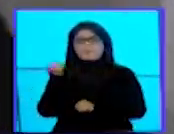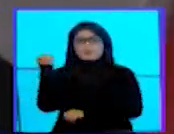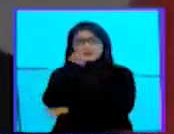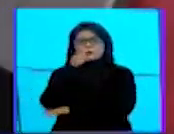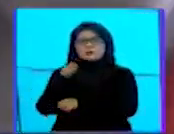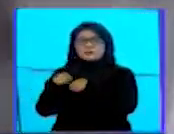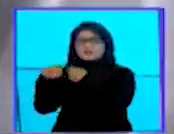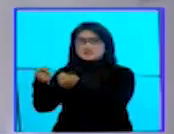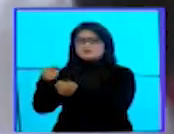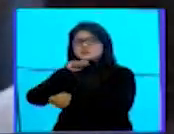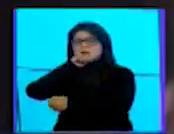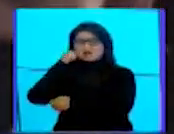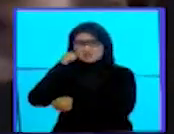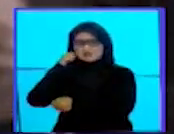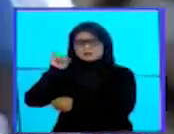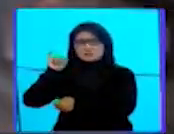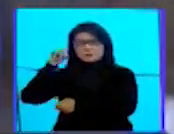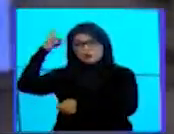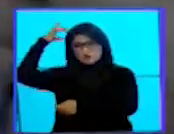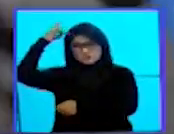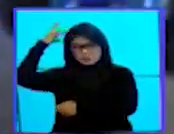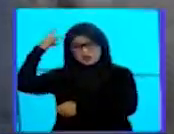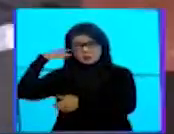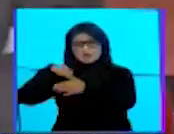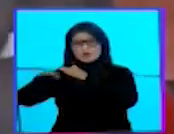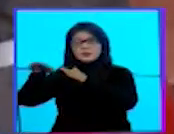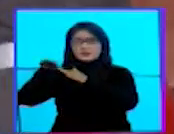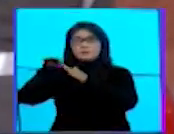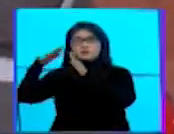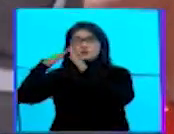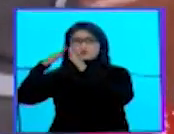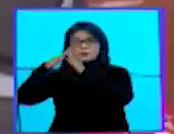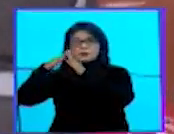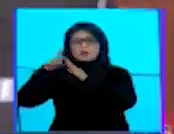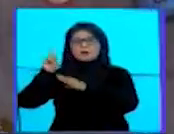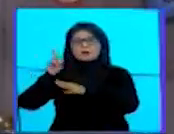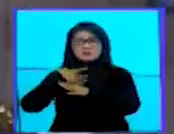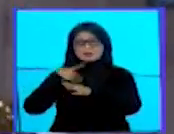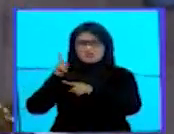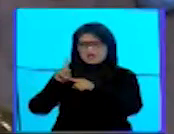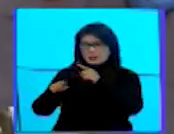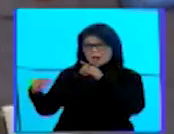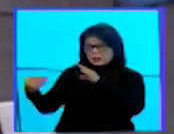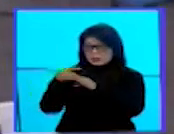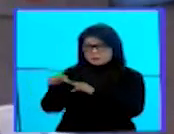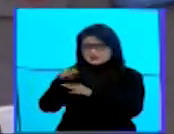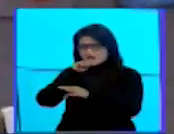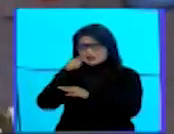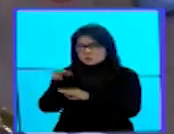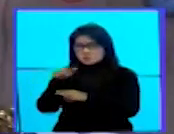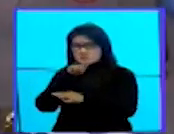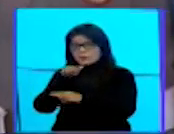pengemudi ojek online untuk dikirim ke rumah TM karena tidak mengenal pengirim keluarga TM menolak untuk menerima sate